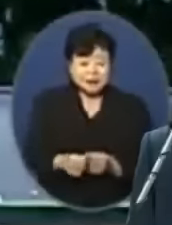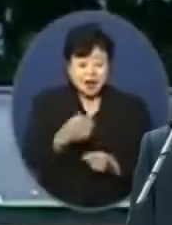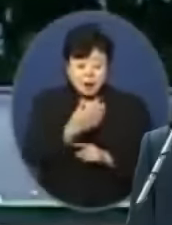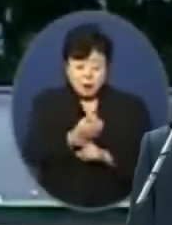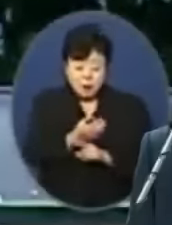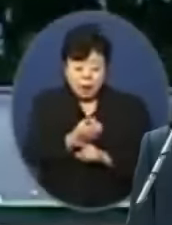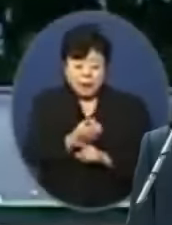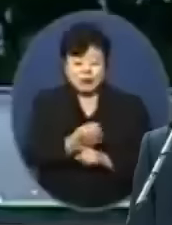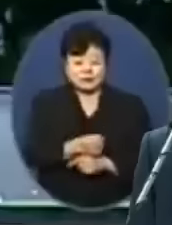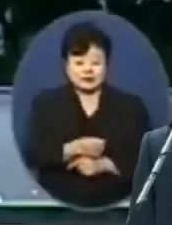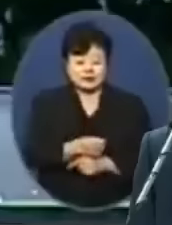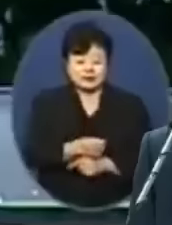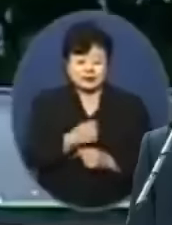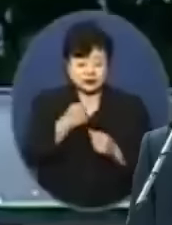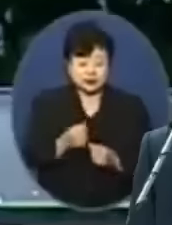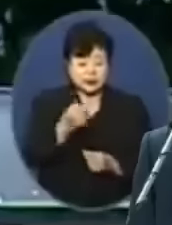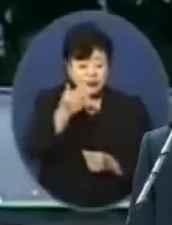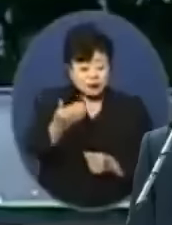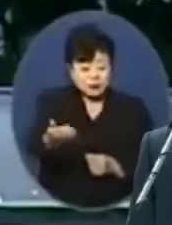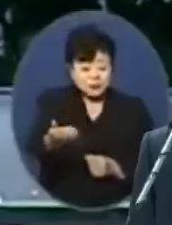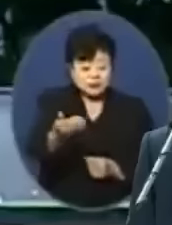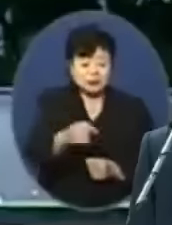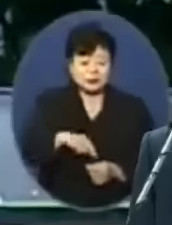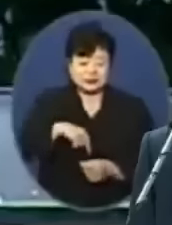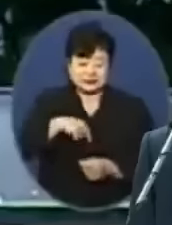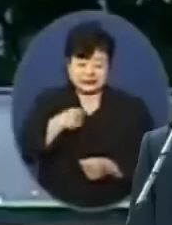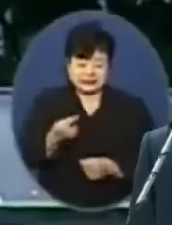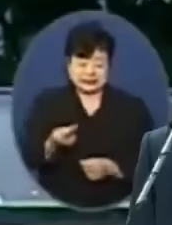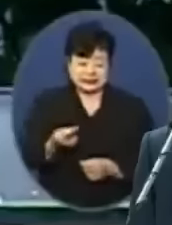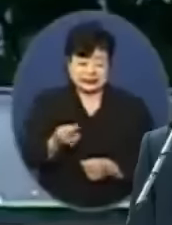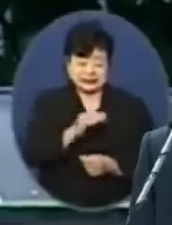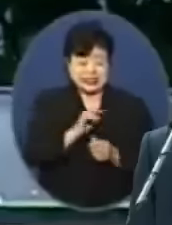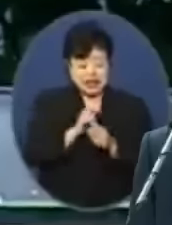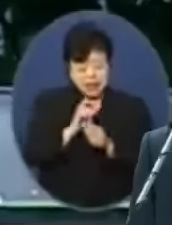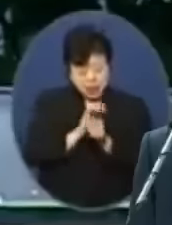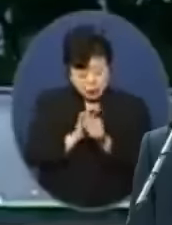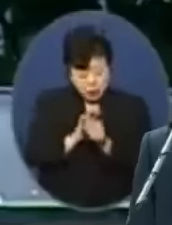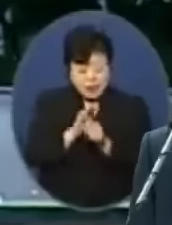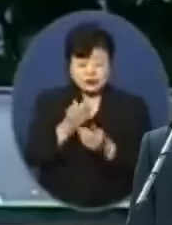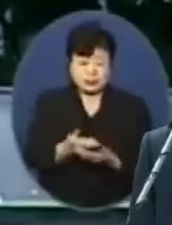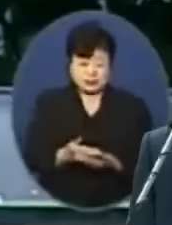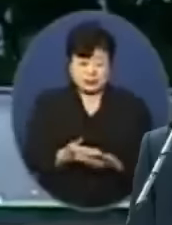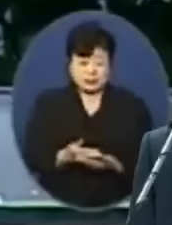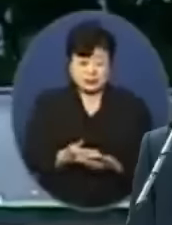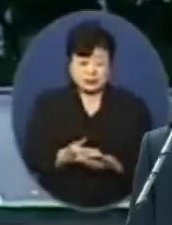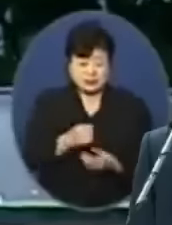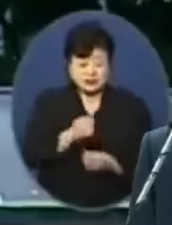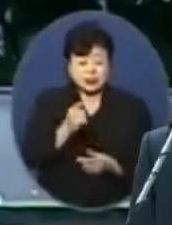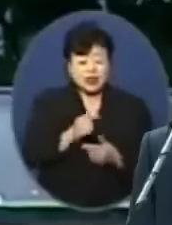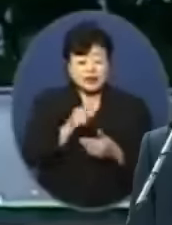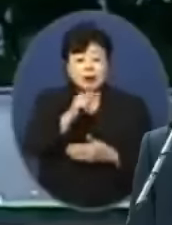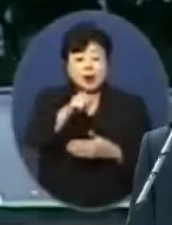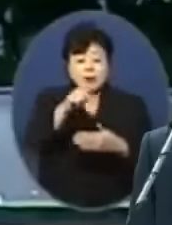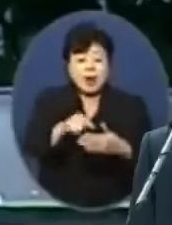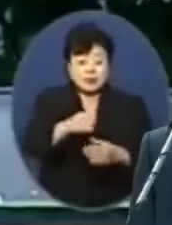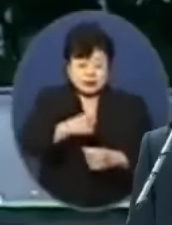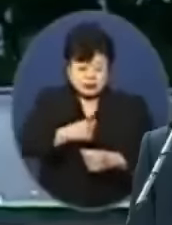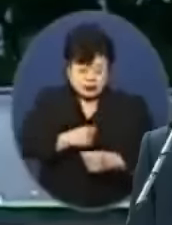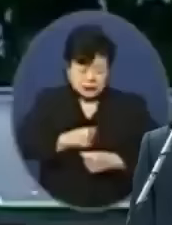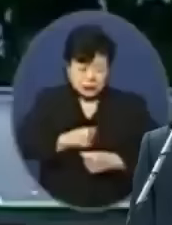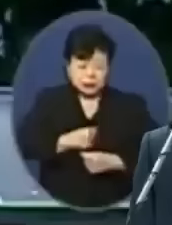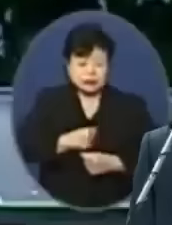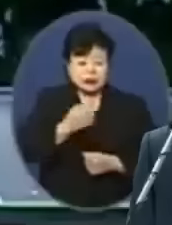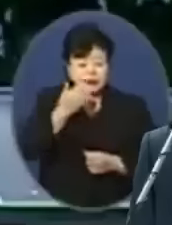보배로운 존재인 여러분을 여러분 자신이 잘 돌보아야 되는 것입니다. 지킬 만한 것보다 여러분의 마음을